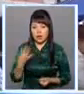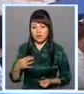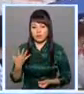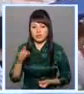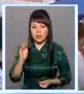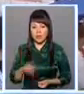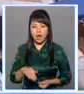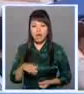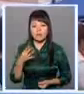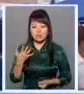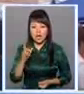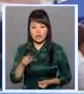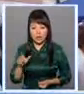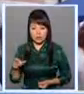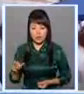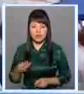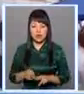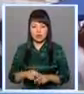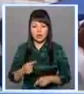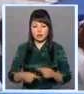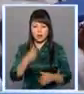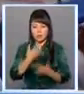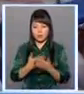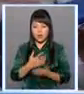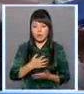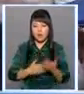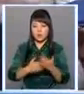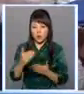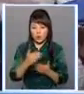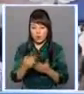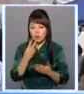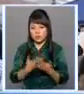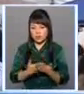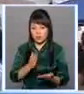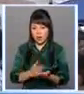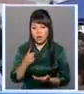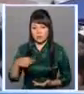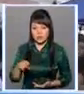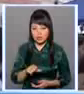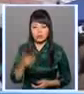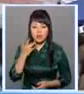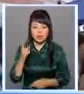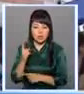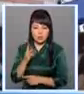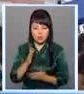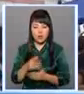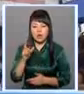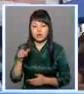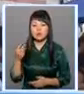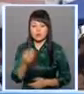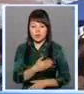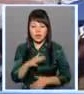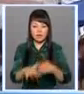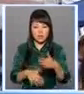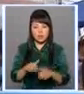адам өпкемен өзгерістермен таптық. Ол өте жоғары көрсеткіш. Бір апта осы жерде тұрамыз. Қанша адамды өтеді,